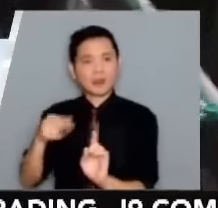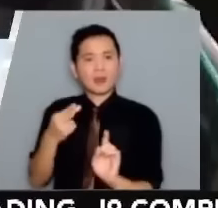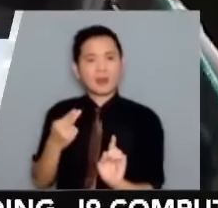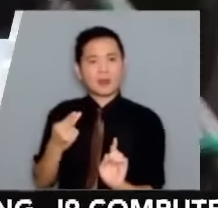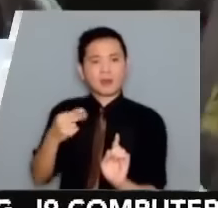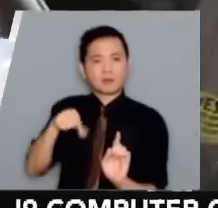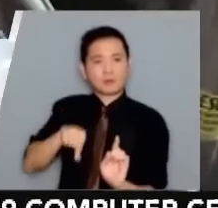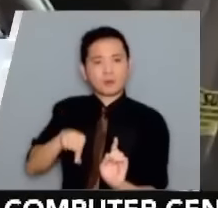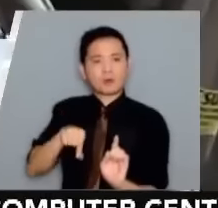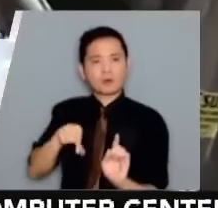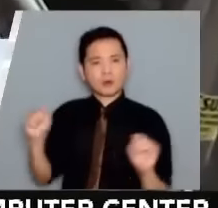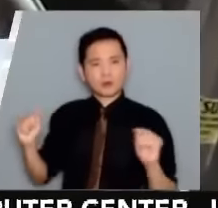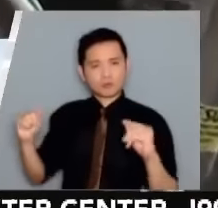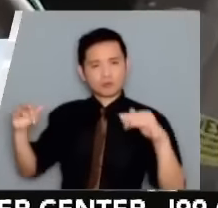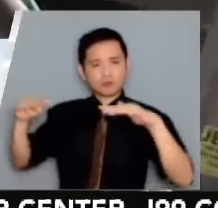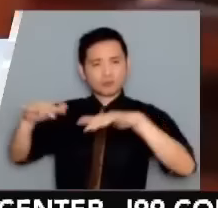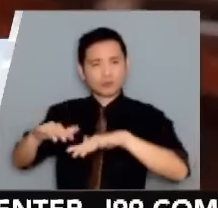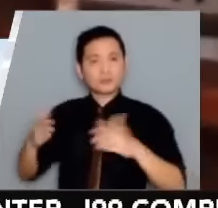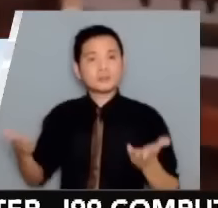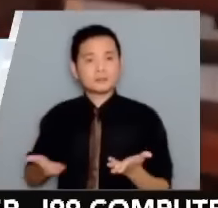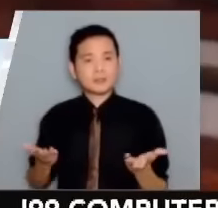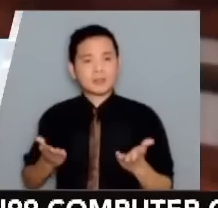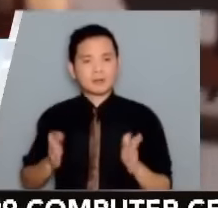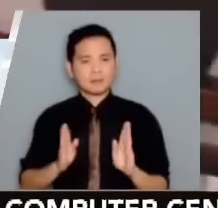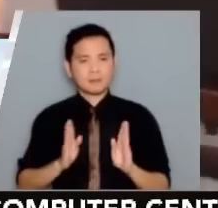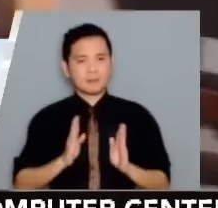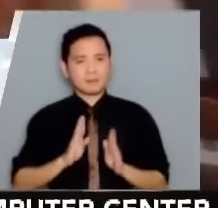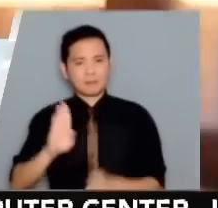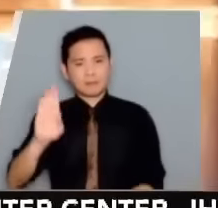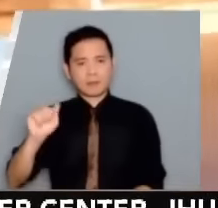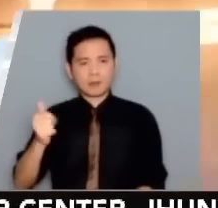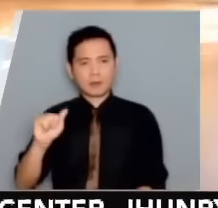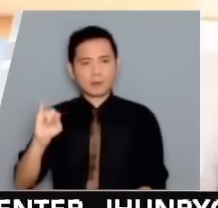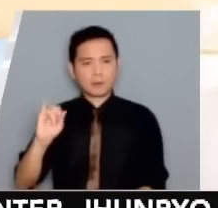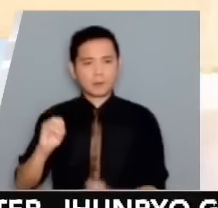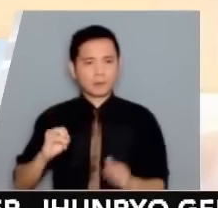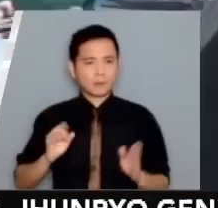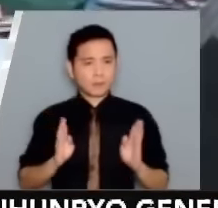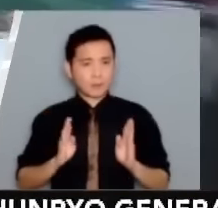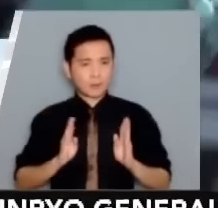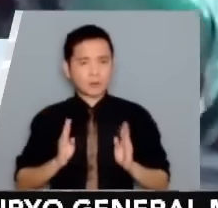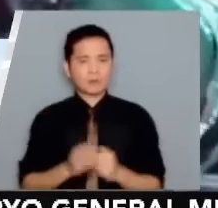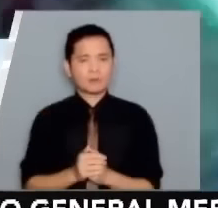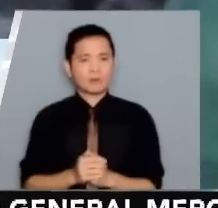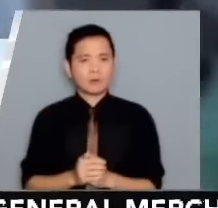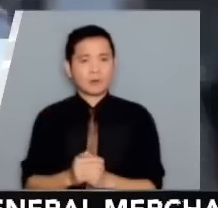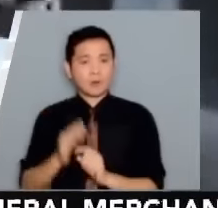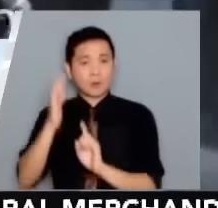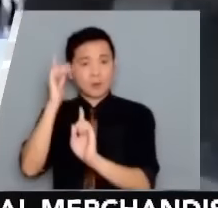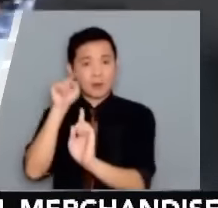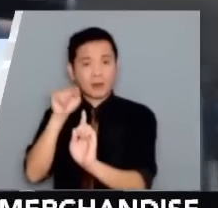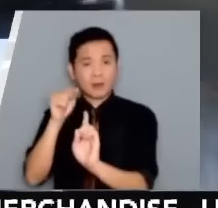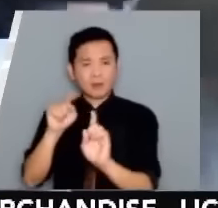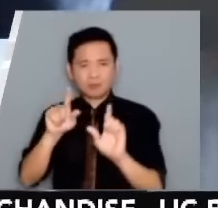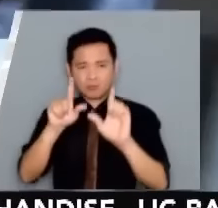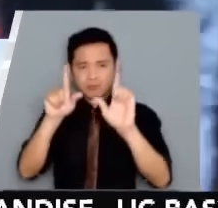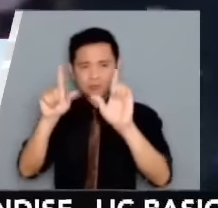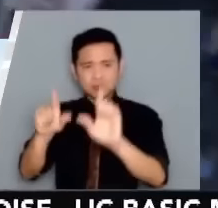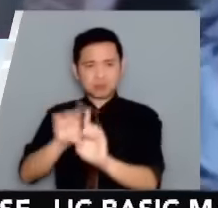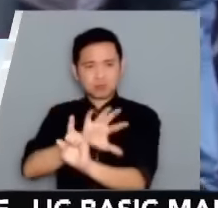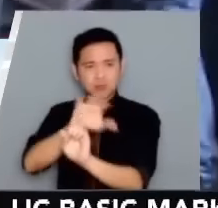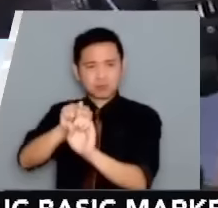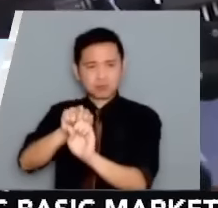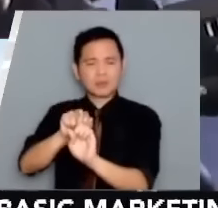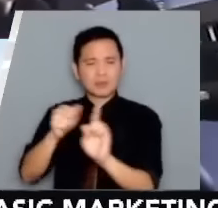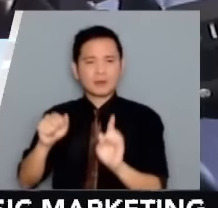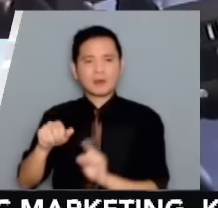incorporated sa Baguio City ito ay para sa paghahain ng warrant of arrest kay dating Bureau of corrections Chief Gerald bantag kaugnay sa